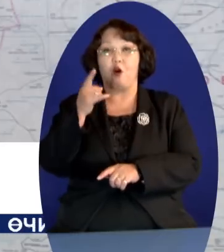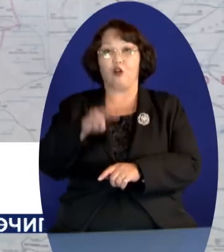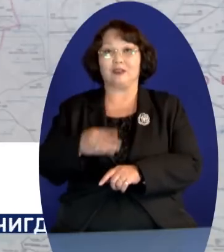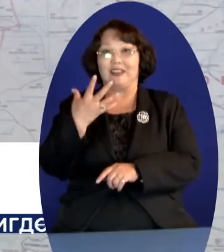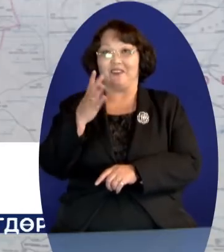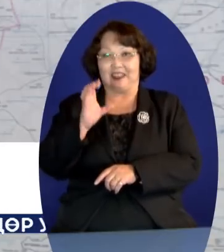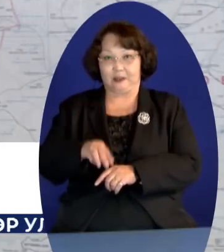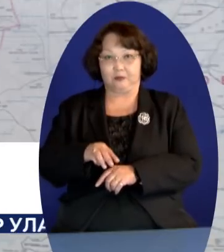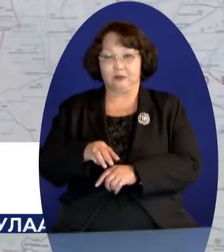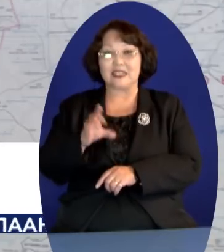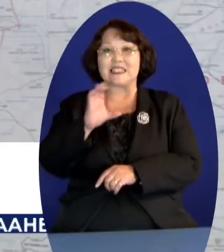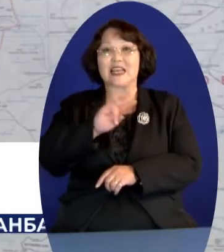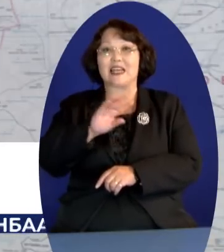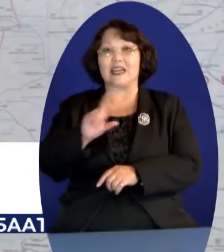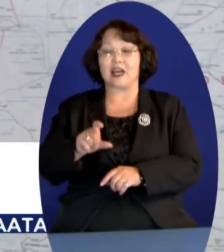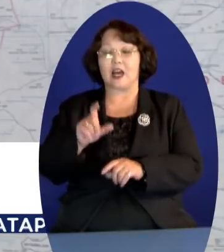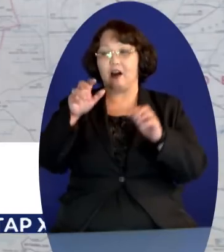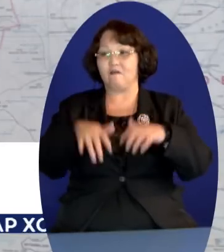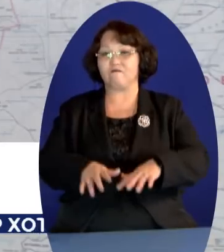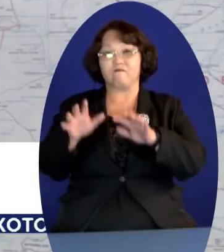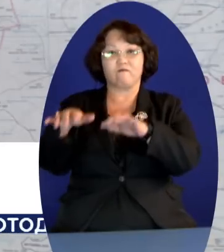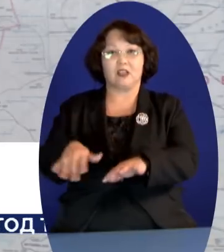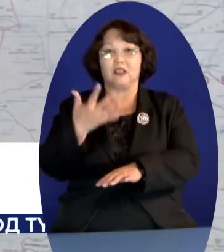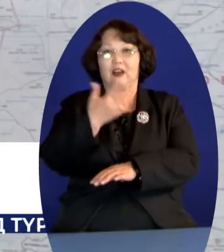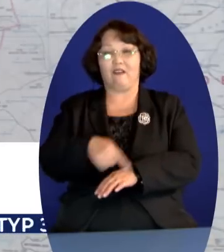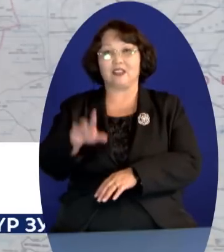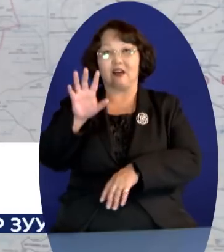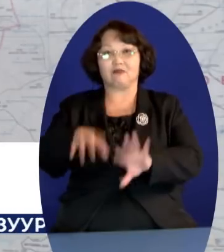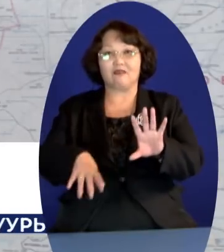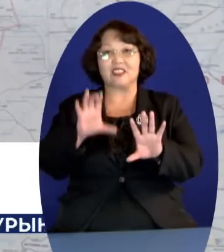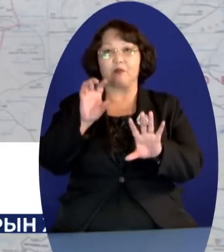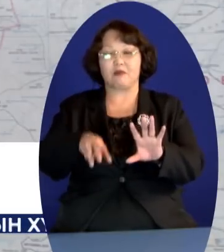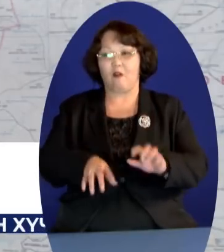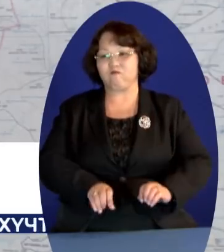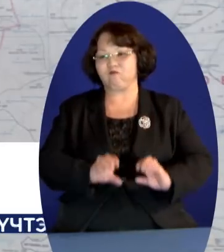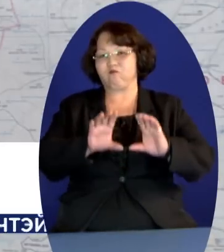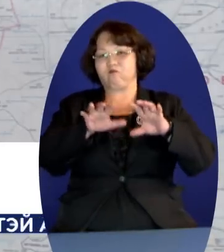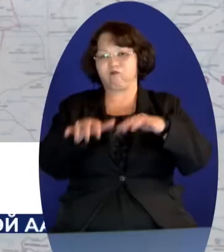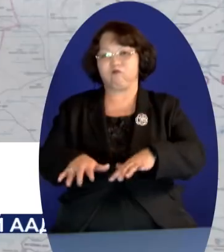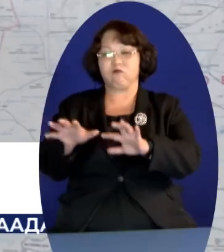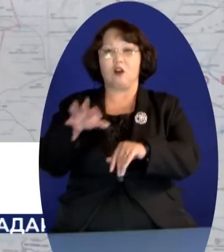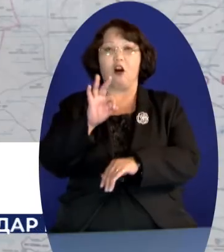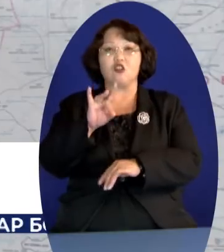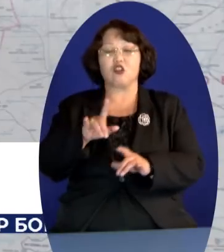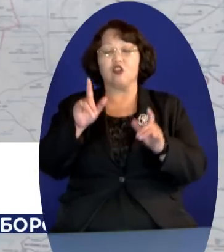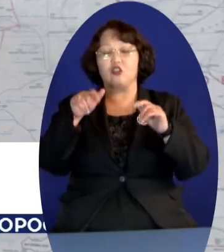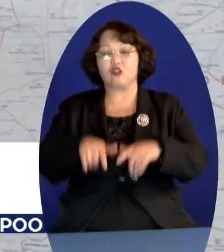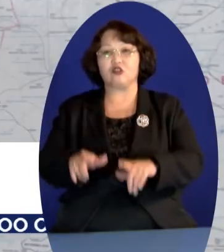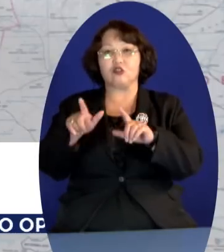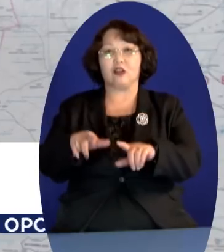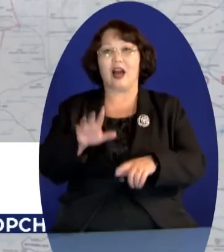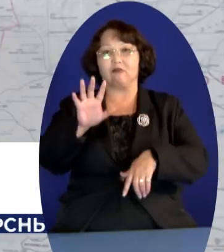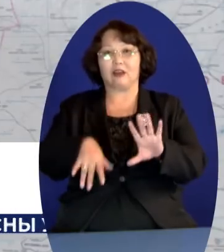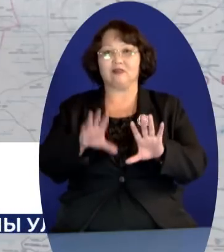см, Сэлэн мөрний нийт уртын дагууд бол 5-15 см, Орхон голын дунд хэсгээр